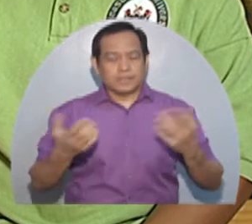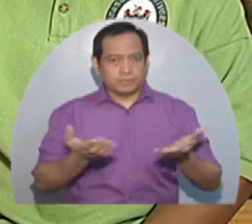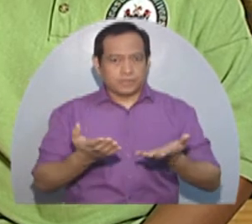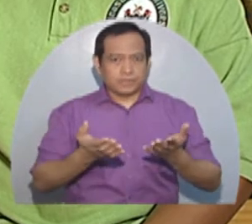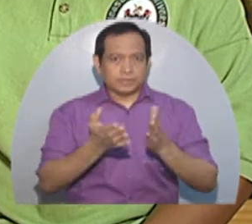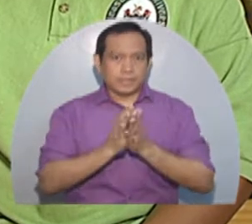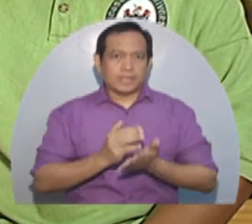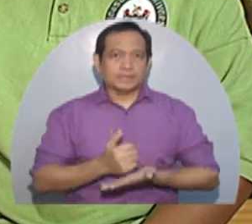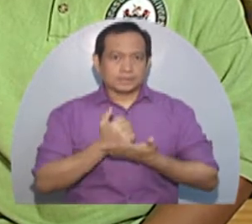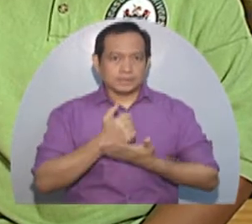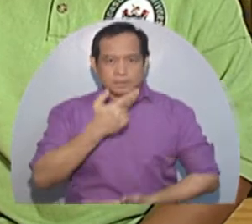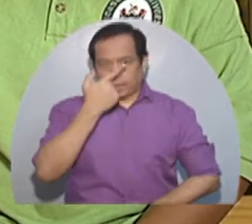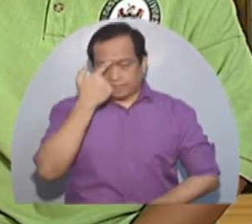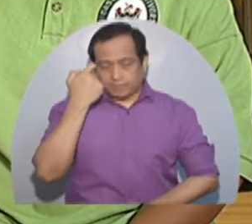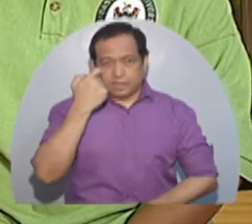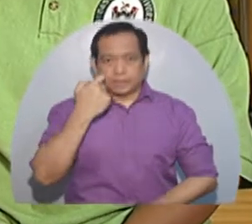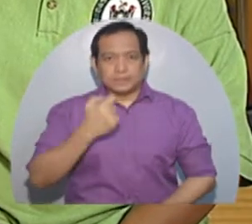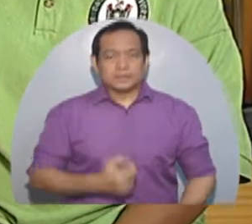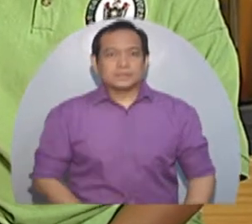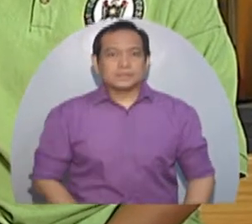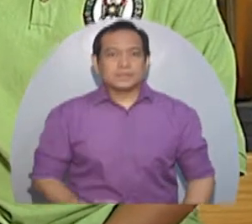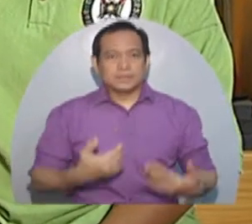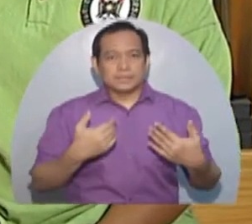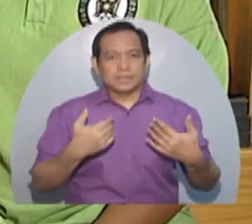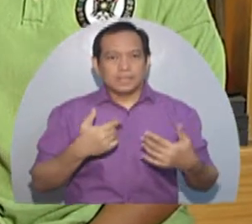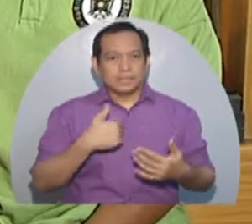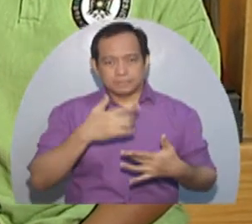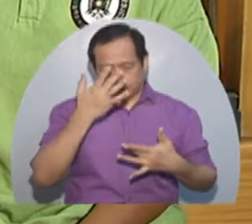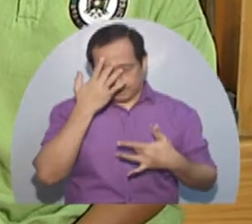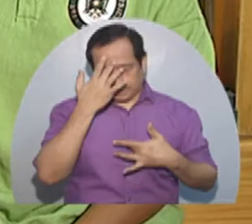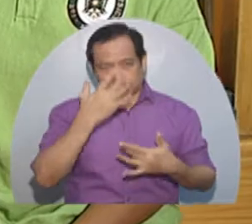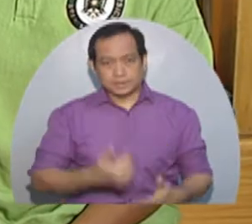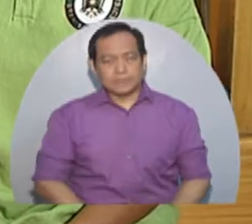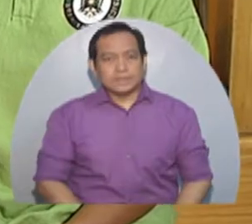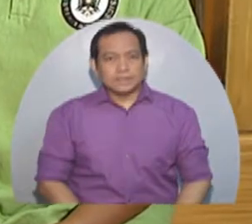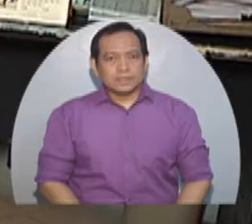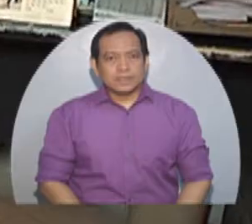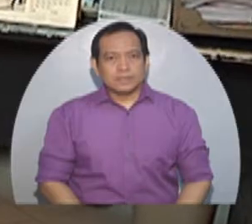pumunta po rito para humingi ng tulong dahil po sa meron po akong sakit na